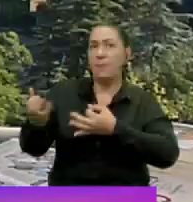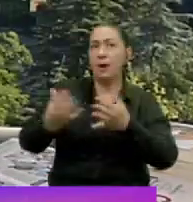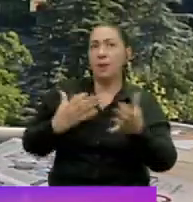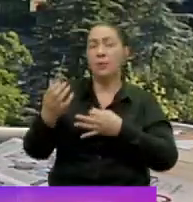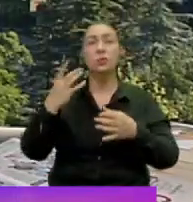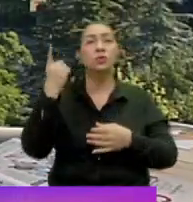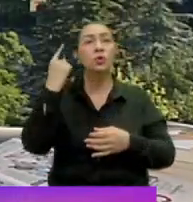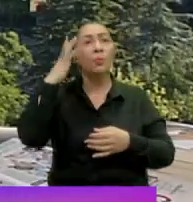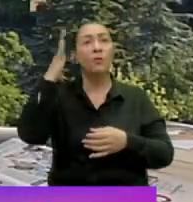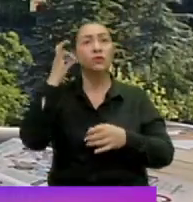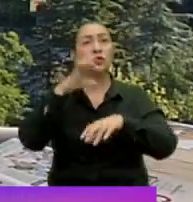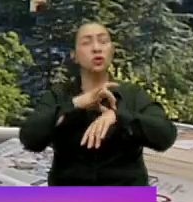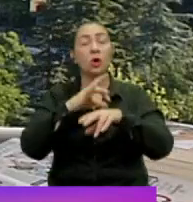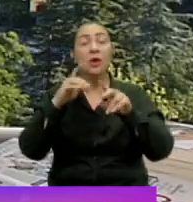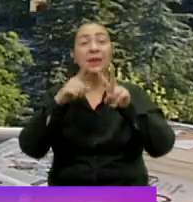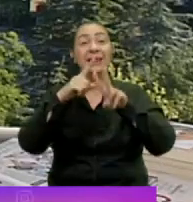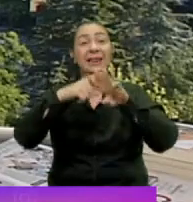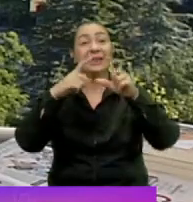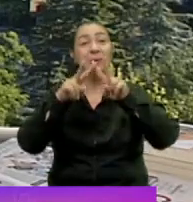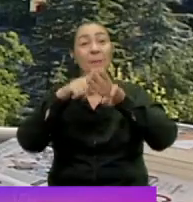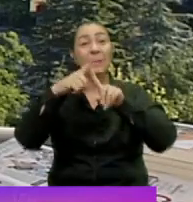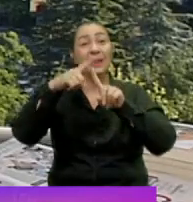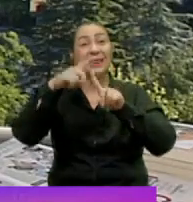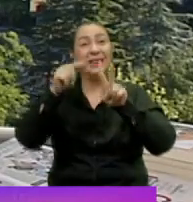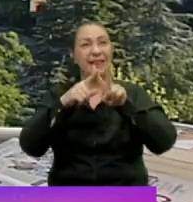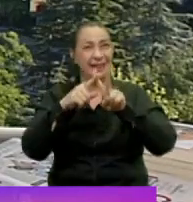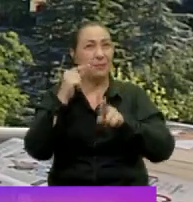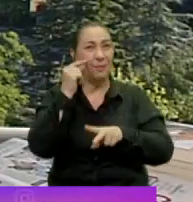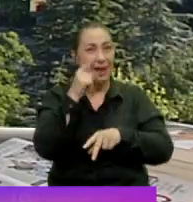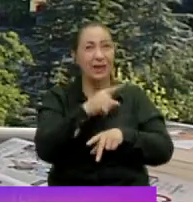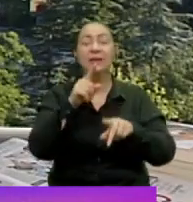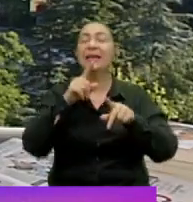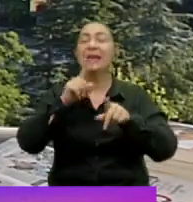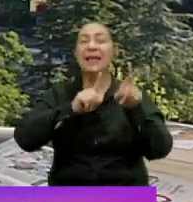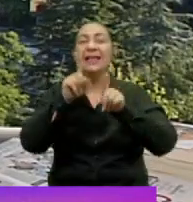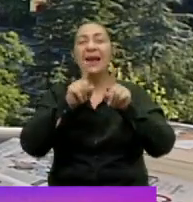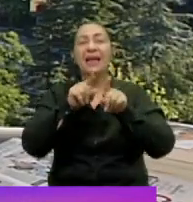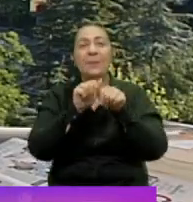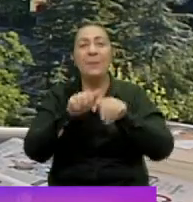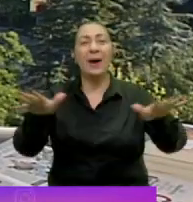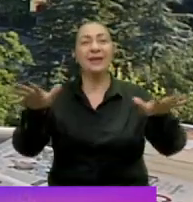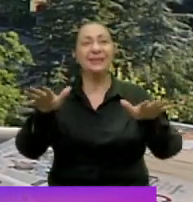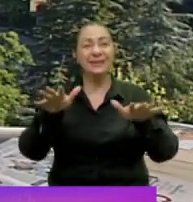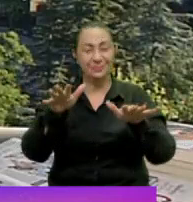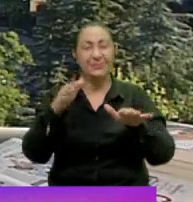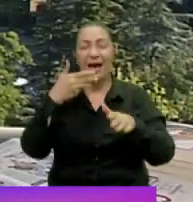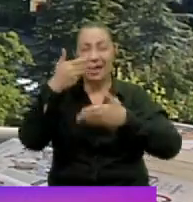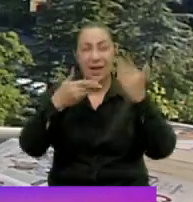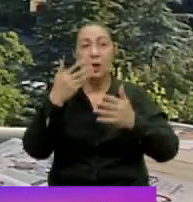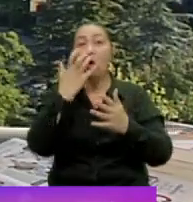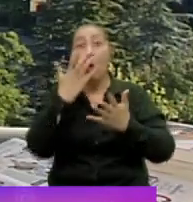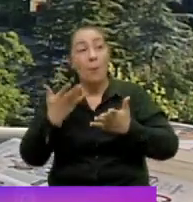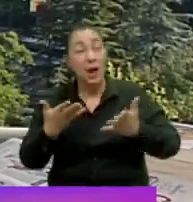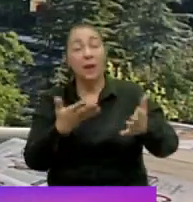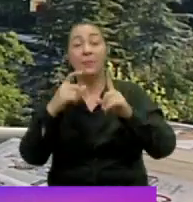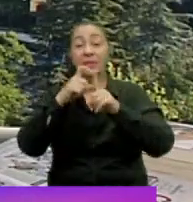Dün Profesör Doktor Necmettin Ünal'ın sosyal medya paylaşımını sizlere aktarmıştım. Necmettin Ünal yoğun